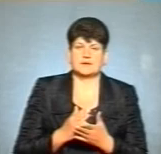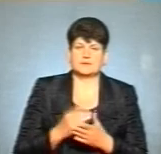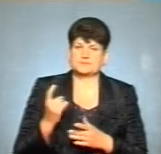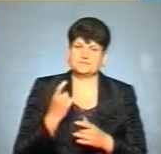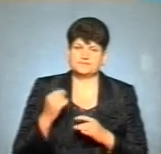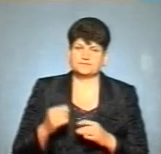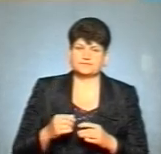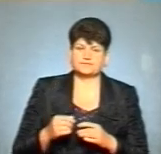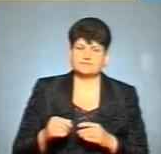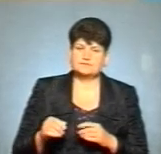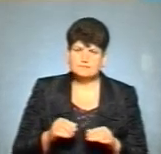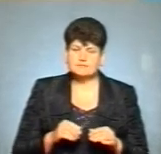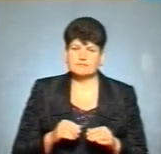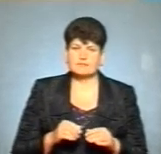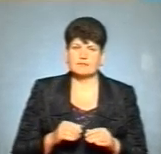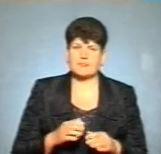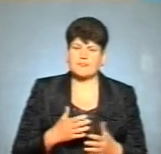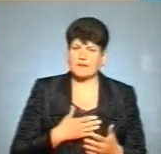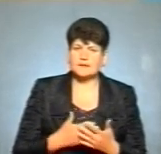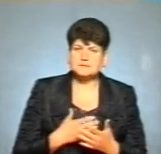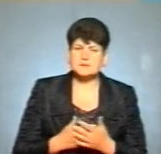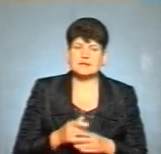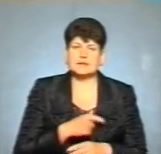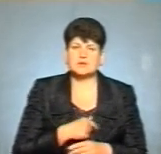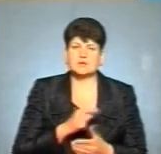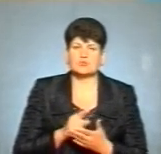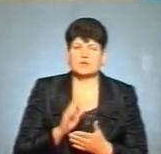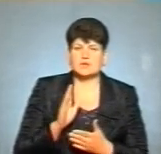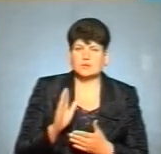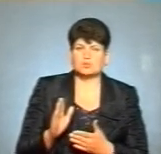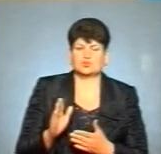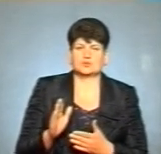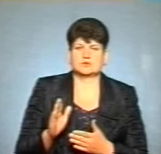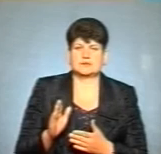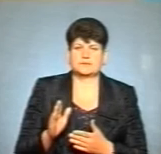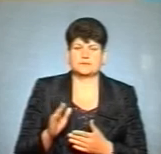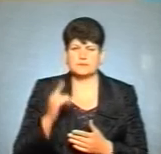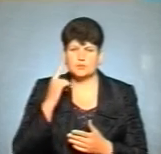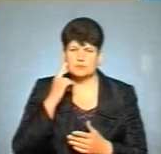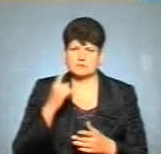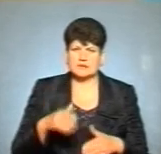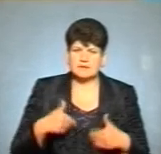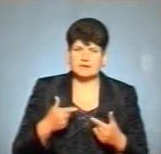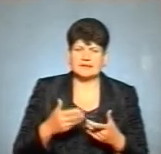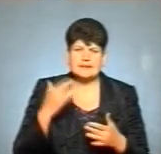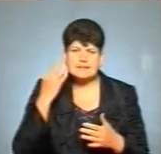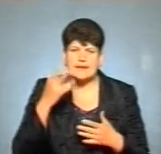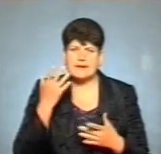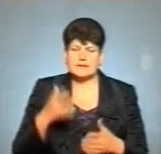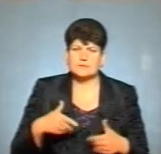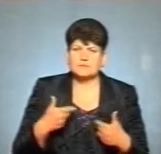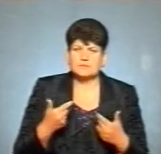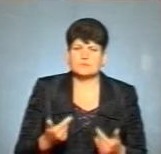все, депутати, вони повинні бути свого роду як проектними менеджерами. Так, вони повинні генерувати якісь ідеї, пропонувати